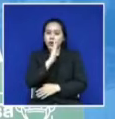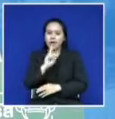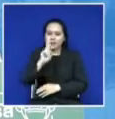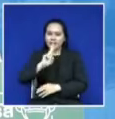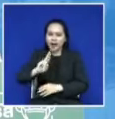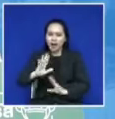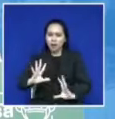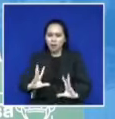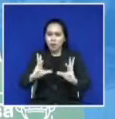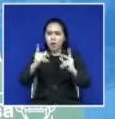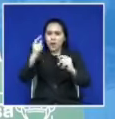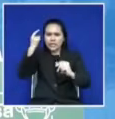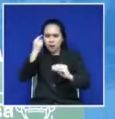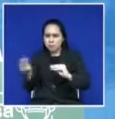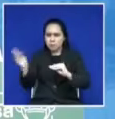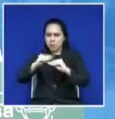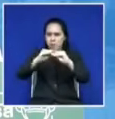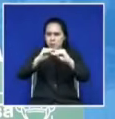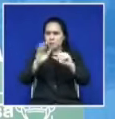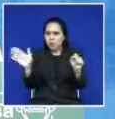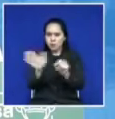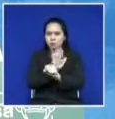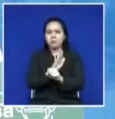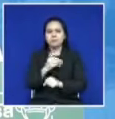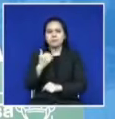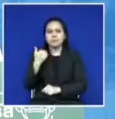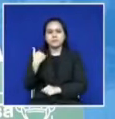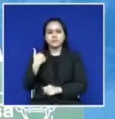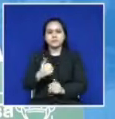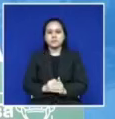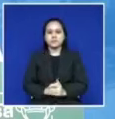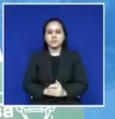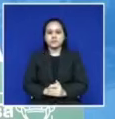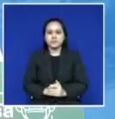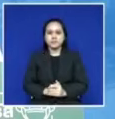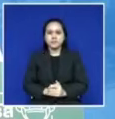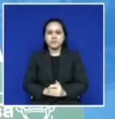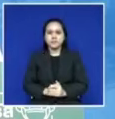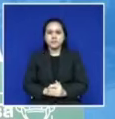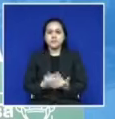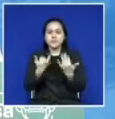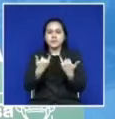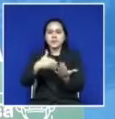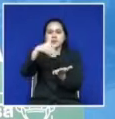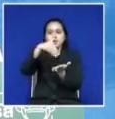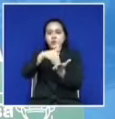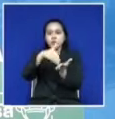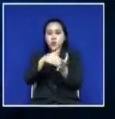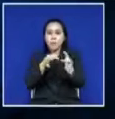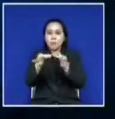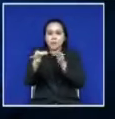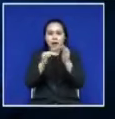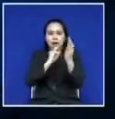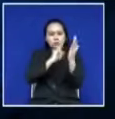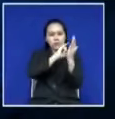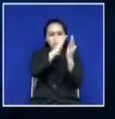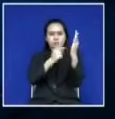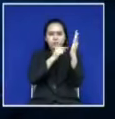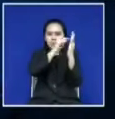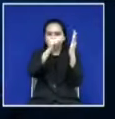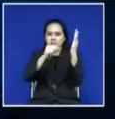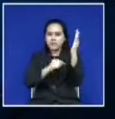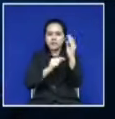ริมได้อย่างทันท่วงทีนะครับแล้วก็เราจะจัดตั้งให้มีศูนย์รับคำปรึกษาทุกจังหวัดนะครับท่านสามารถติดต่อไป